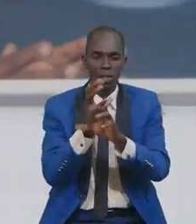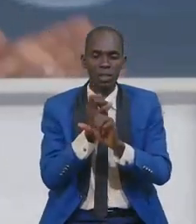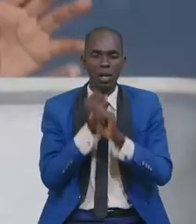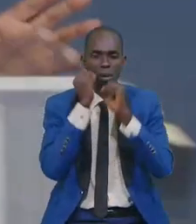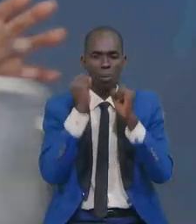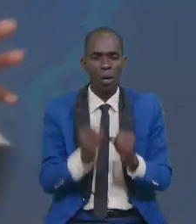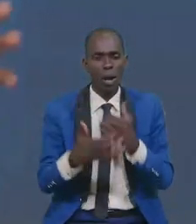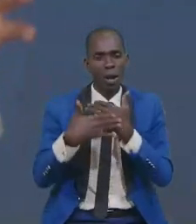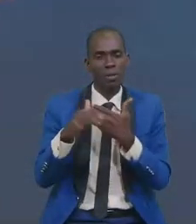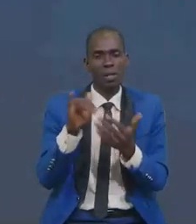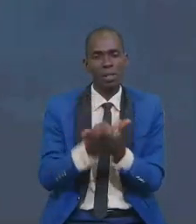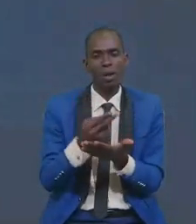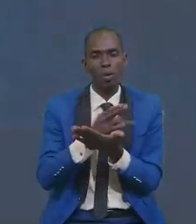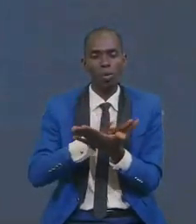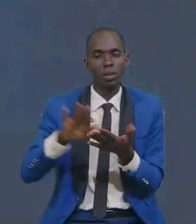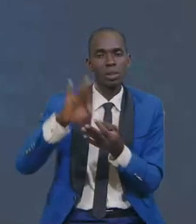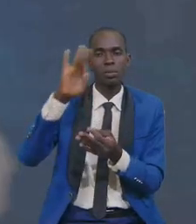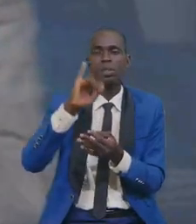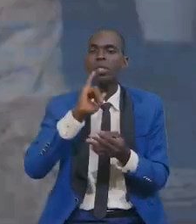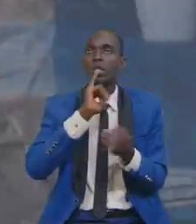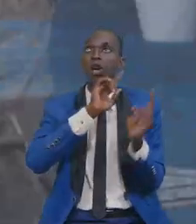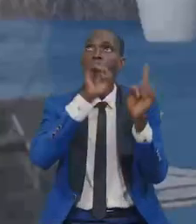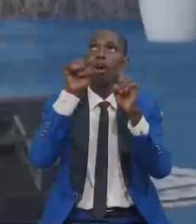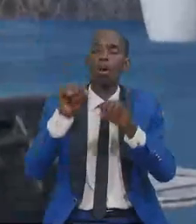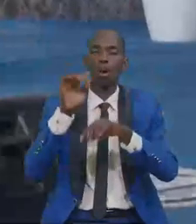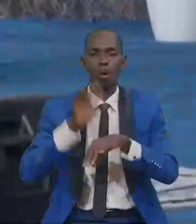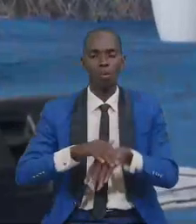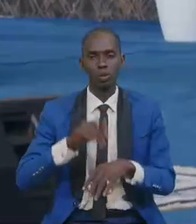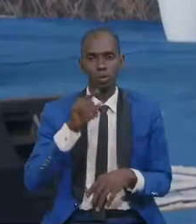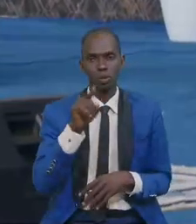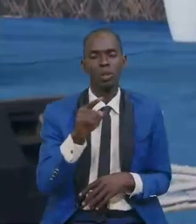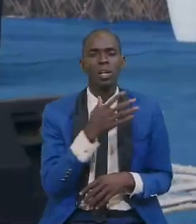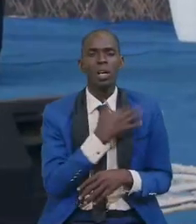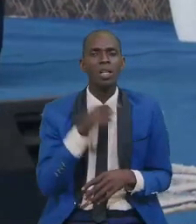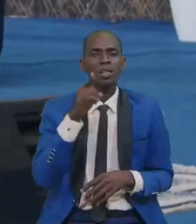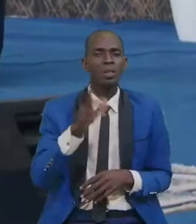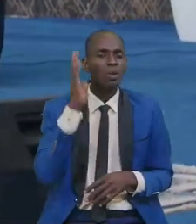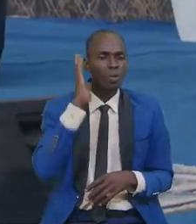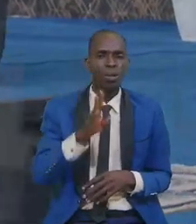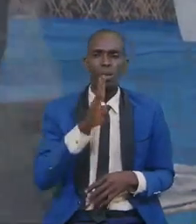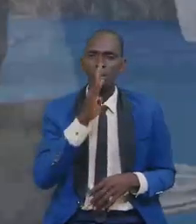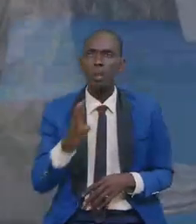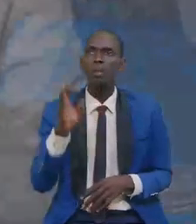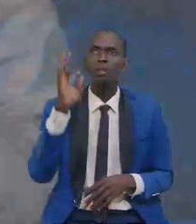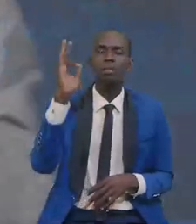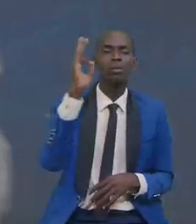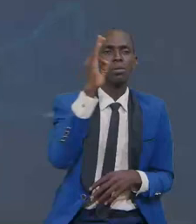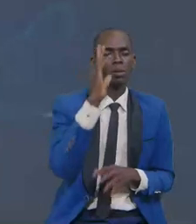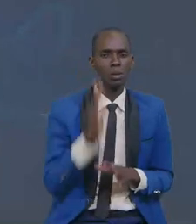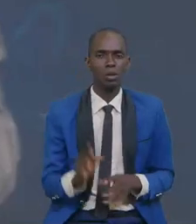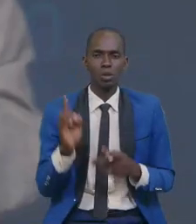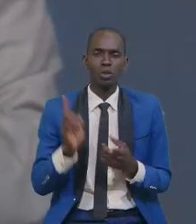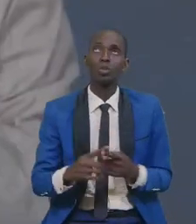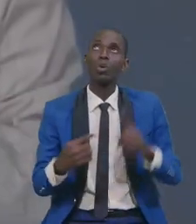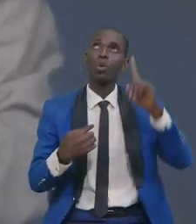une puissance. Le Saint-Esprit survenant sur vous. Et vous serez mes témoins à